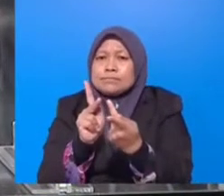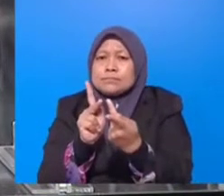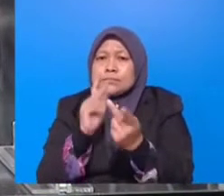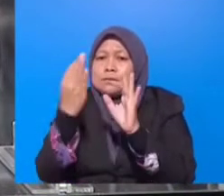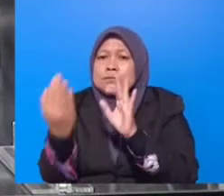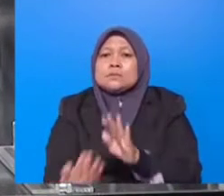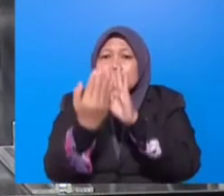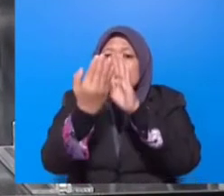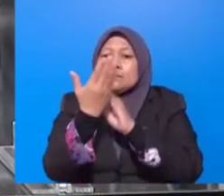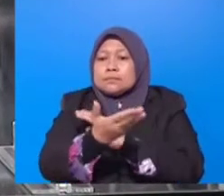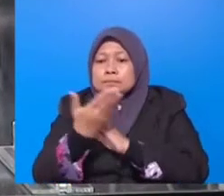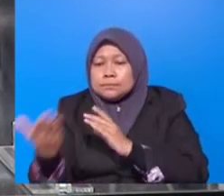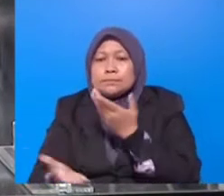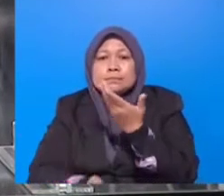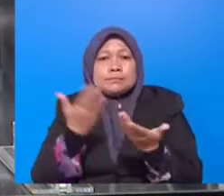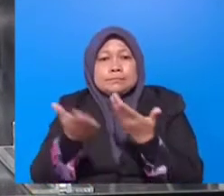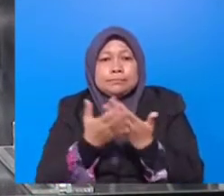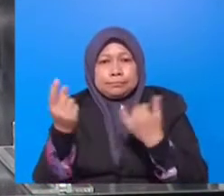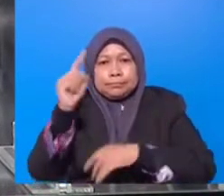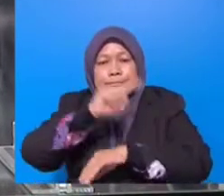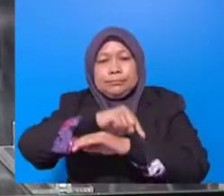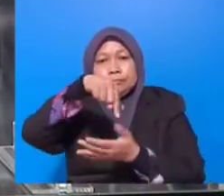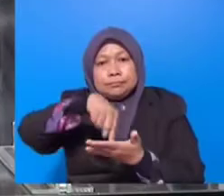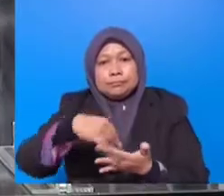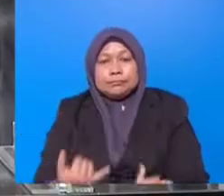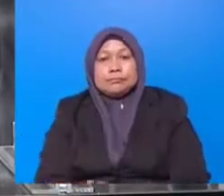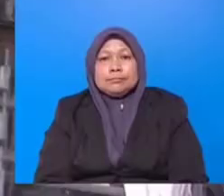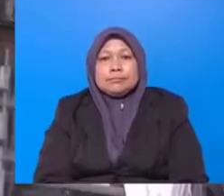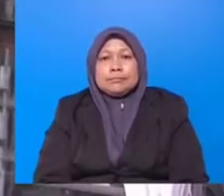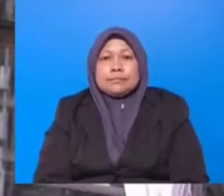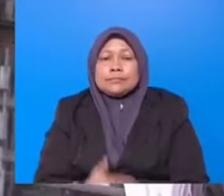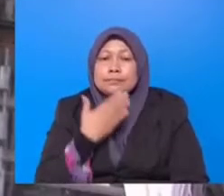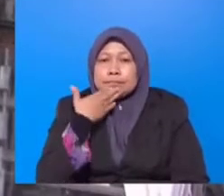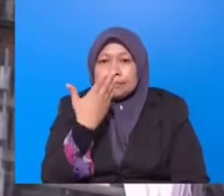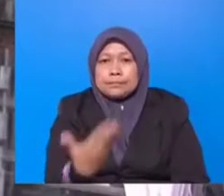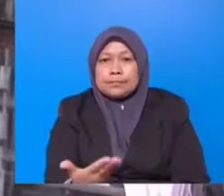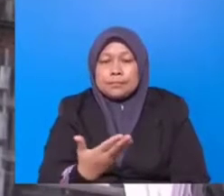suasana prasarana at PT seperti ini sekali masih